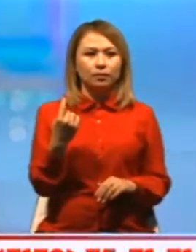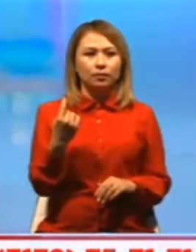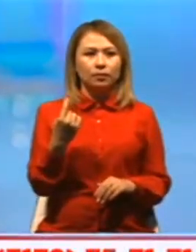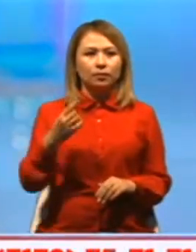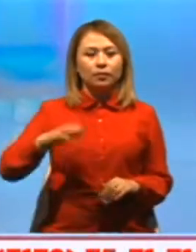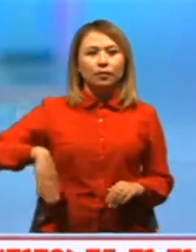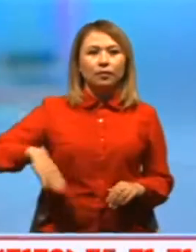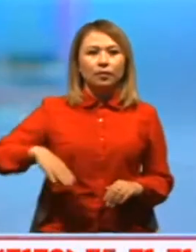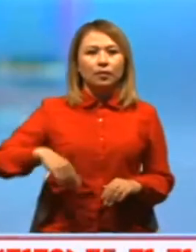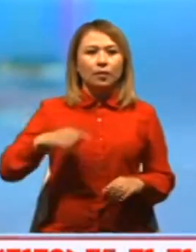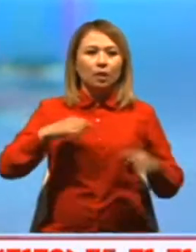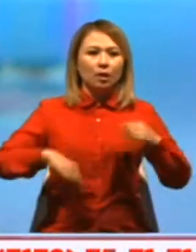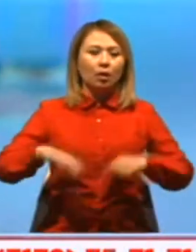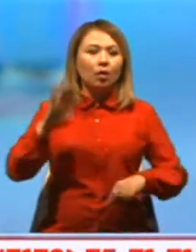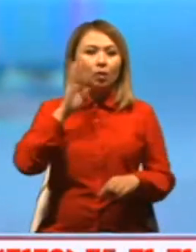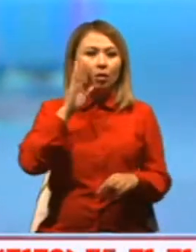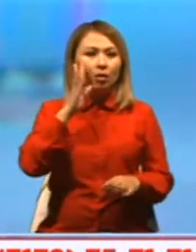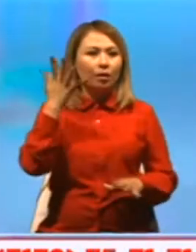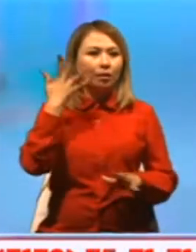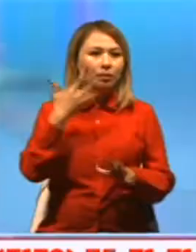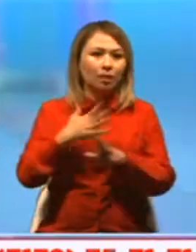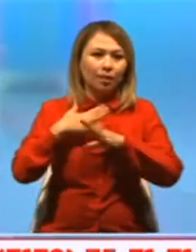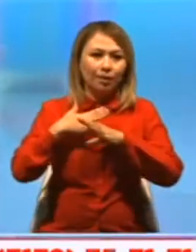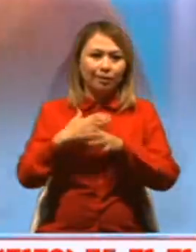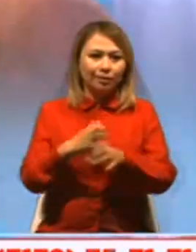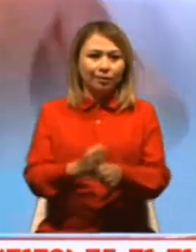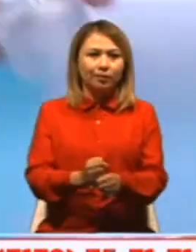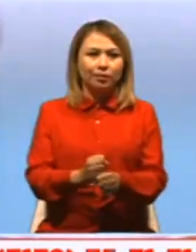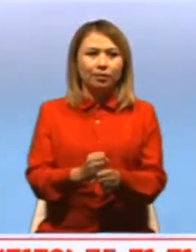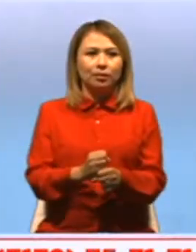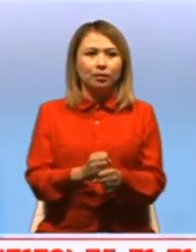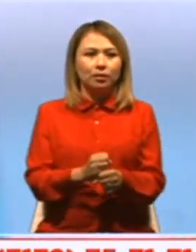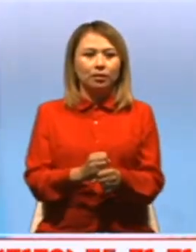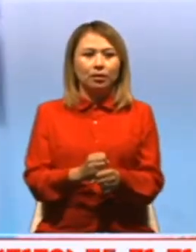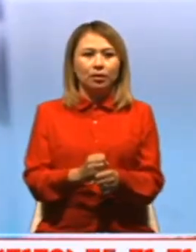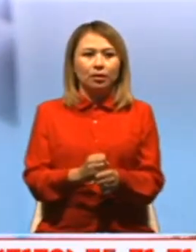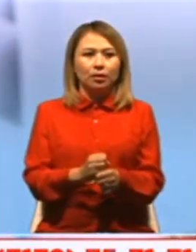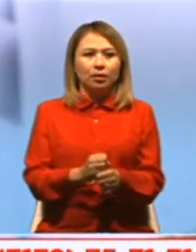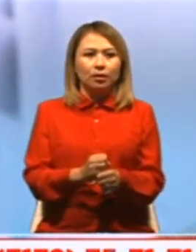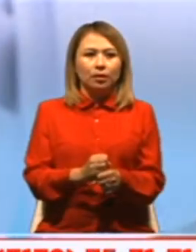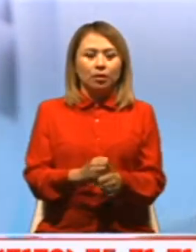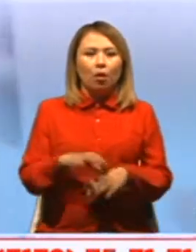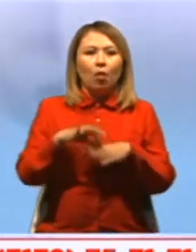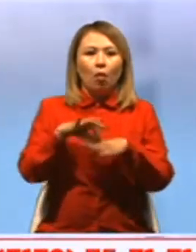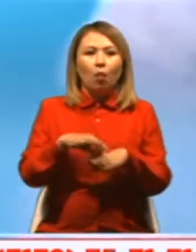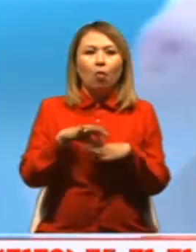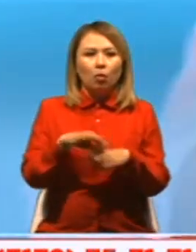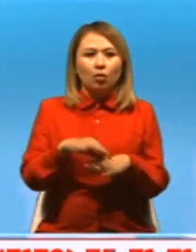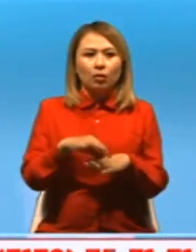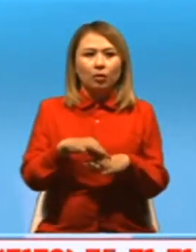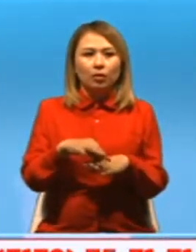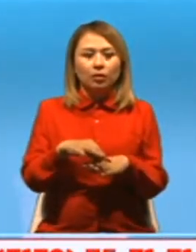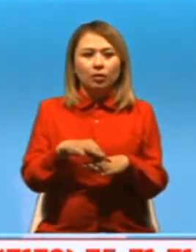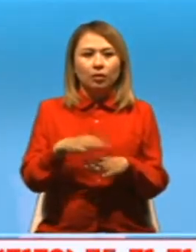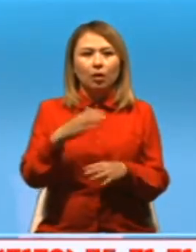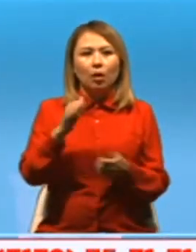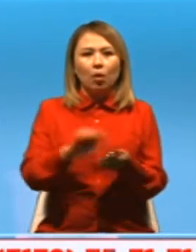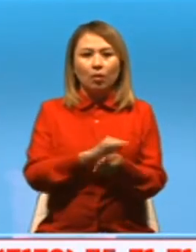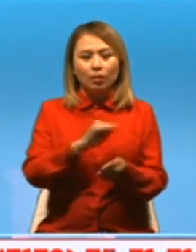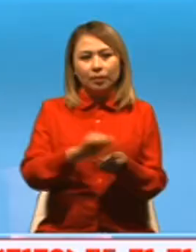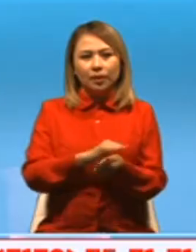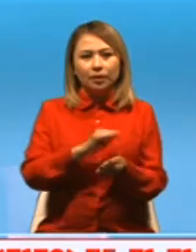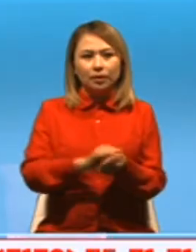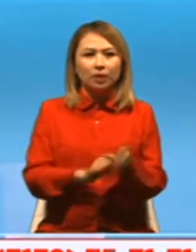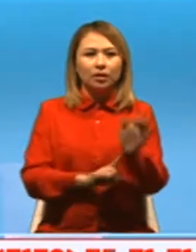барып адамның денесінде су аз бола бастайтын болса, мынау терілеріне, яғни бізде құрғақшылықтар алып